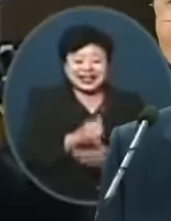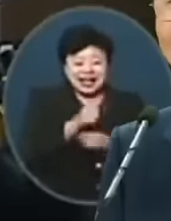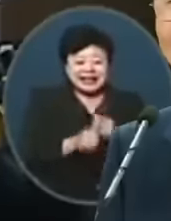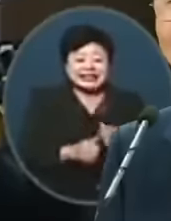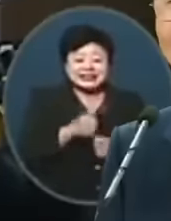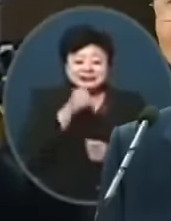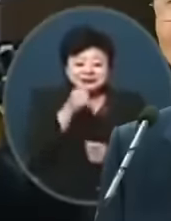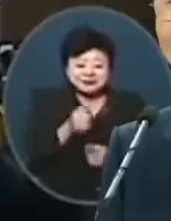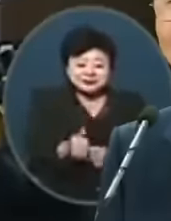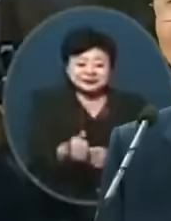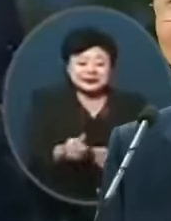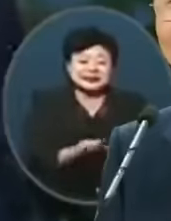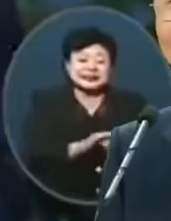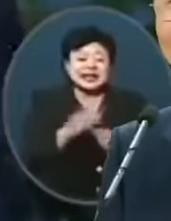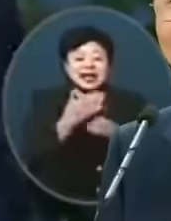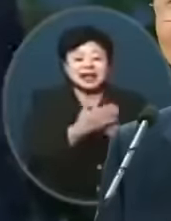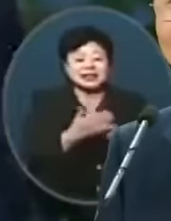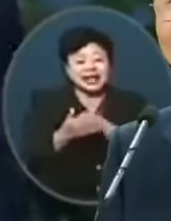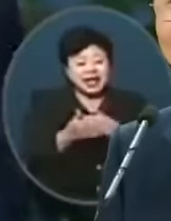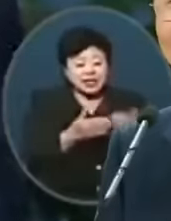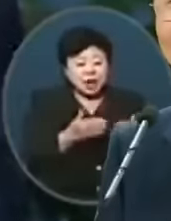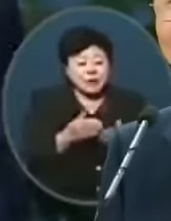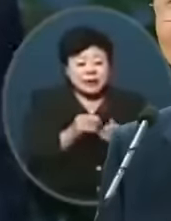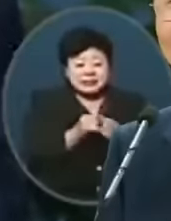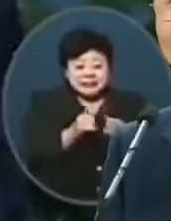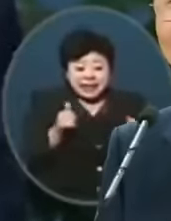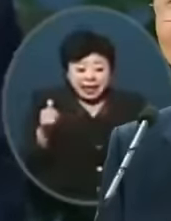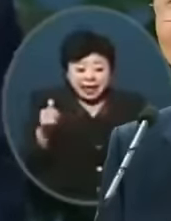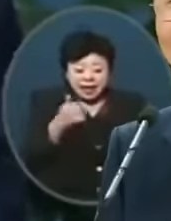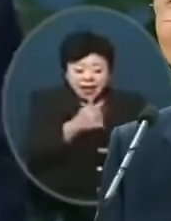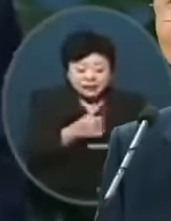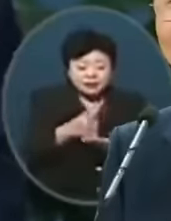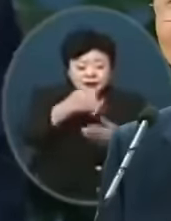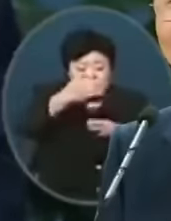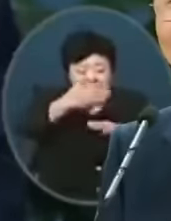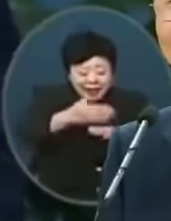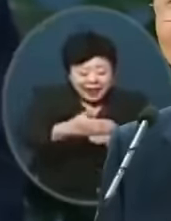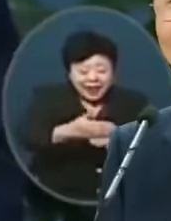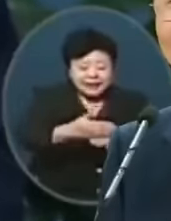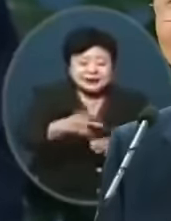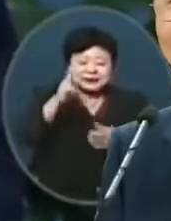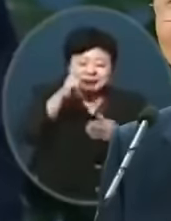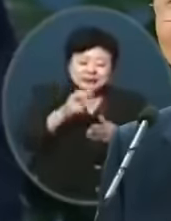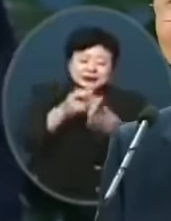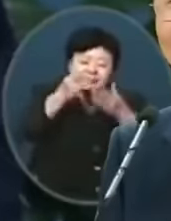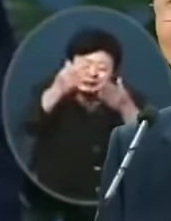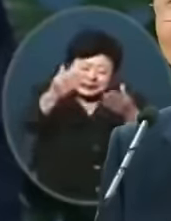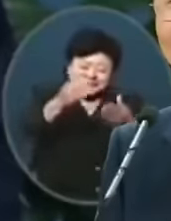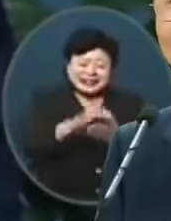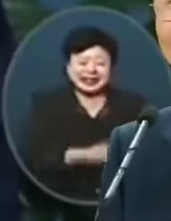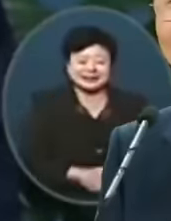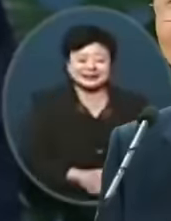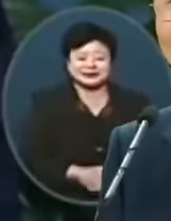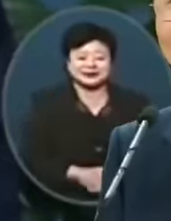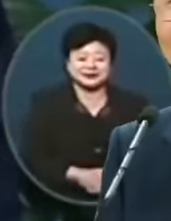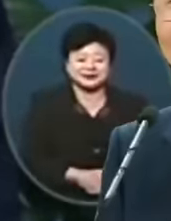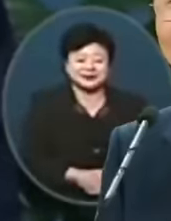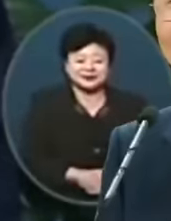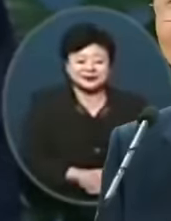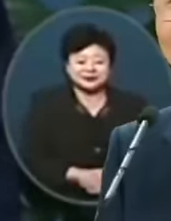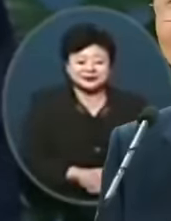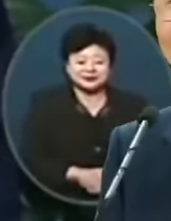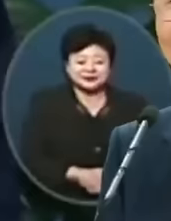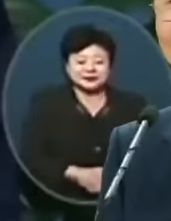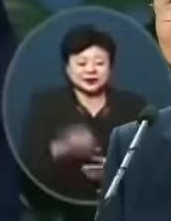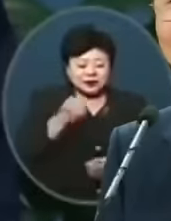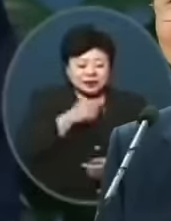하나님의 사랑과 은혜를 체험한 사람은 주를 감사하고 찬송하지 아니할 수 없습니다.